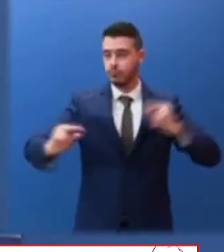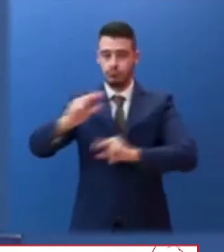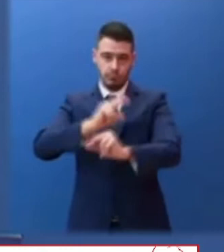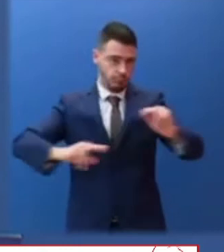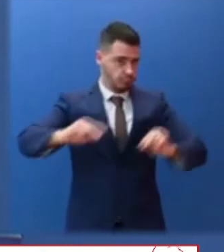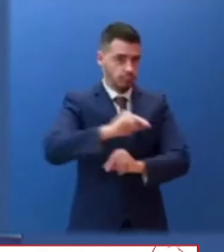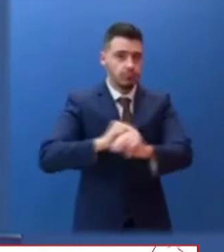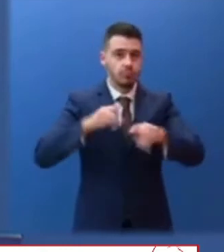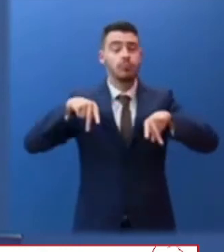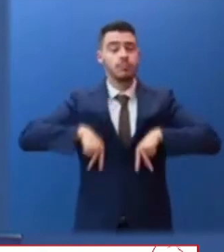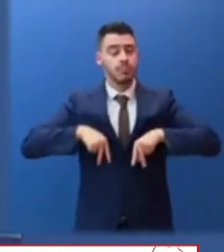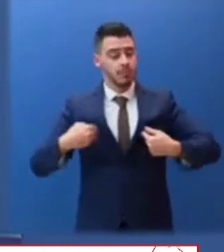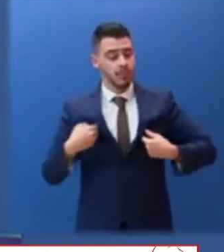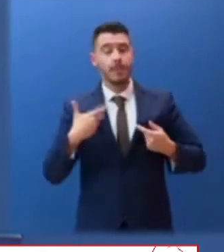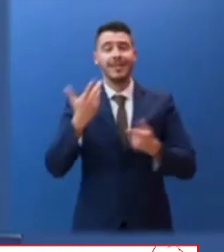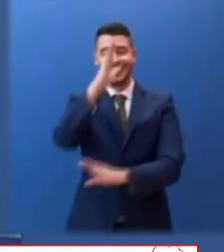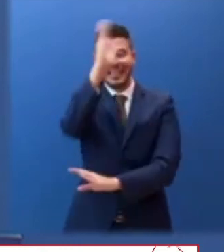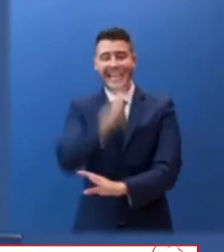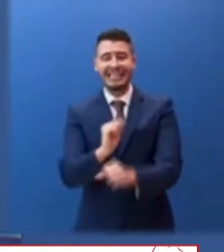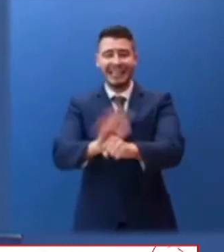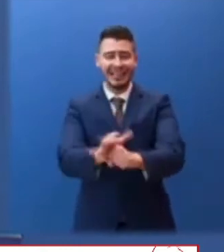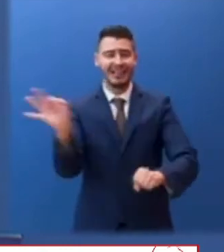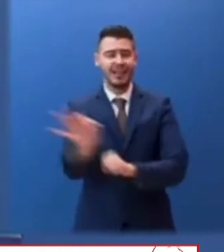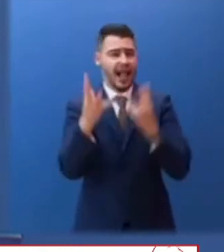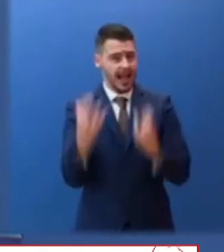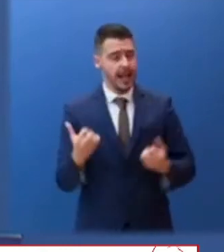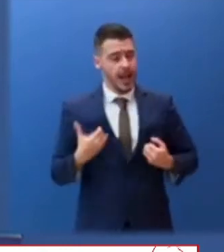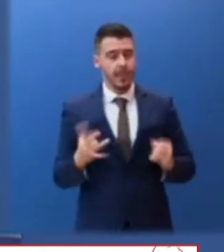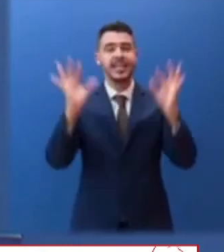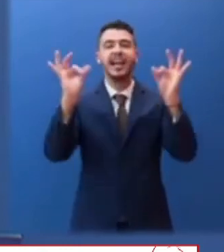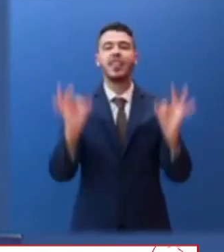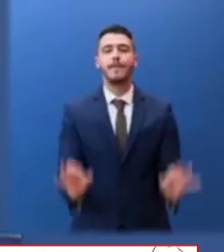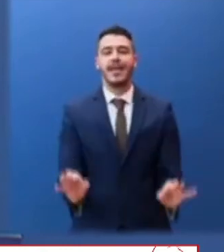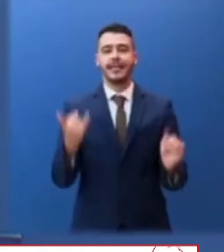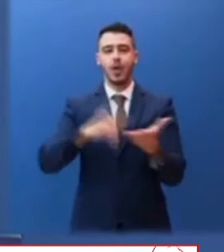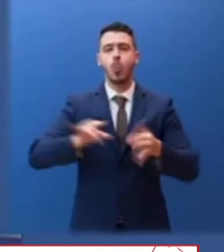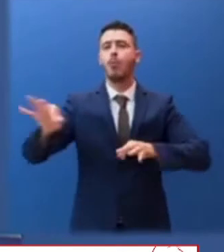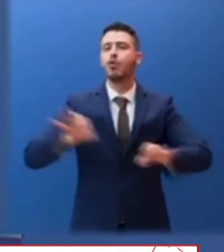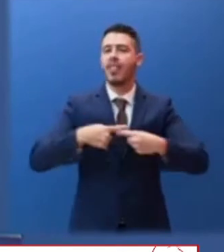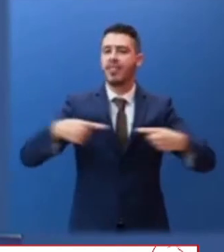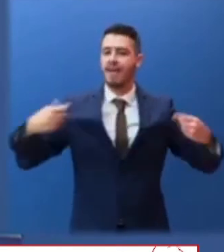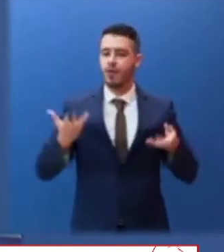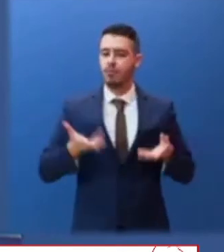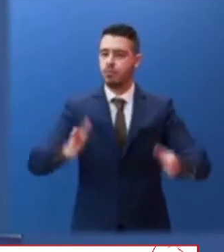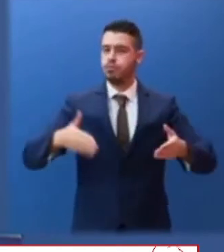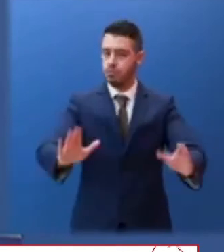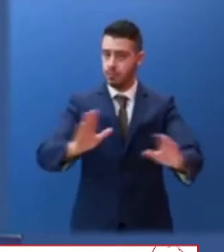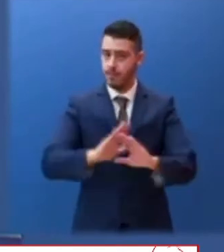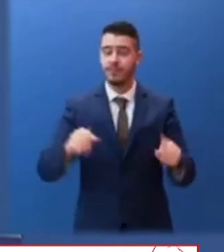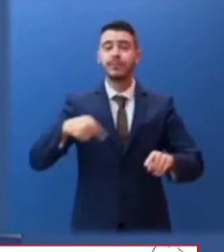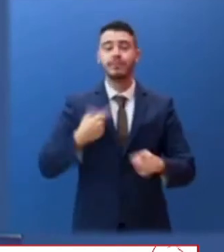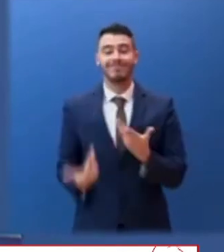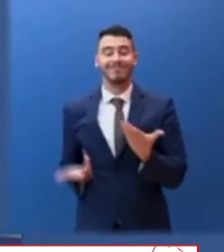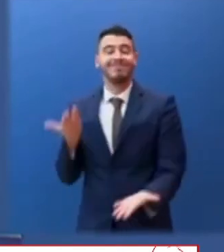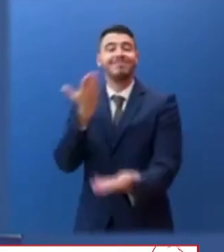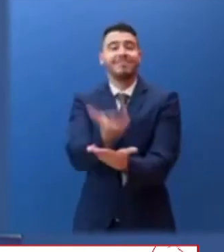την κρίση, συνεχίζει τις μεταρρυθμίσεις με μια σειρά σημαντικών νομοσχεδίων. Μεταξύ άλλων, στο Υπουργικό Συμβούλιο παρουσιάστηκε το νέο πλαίσιο για τις